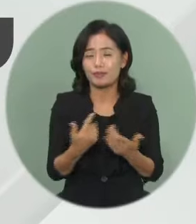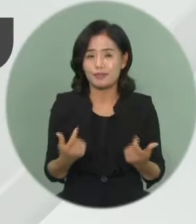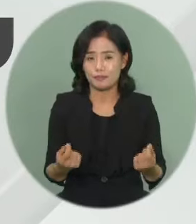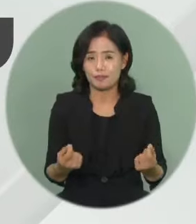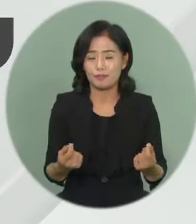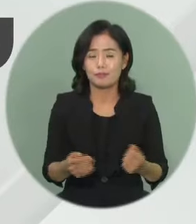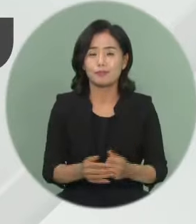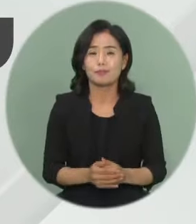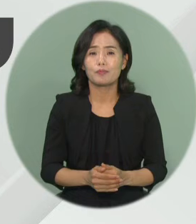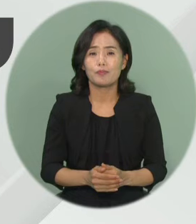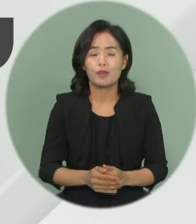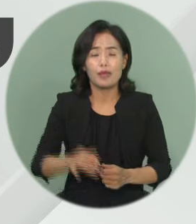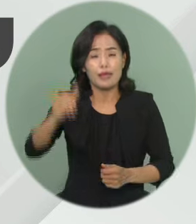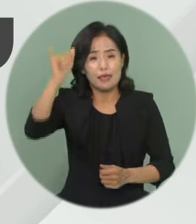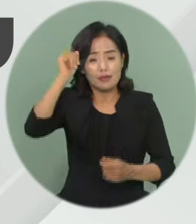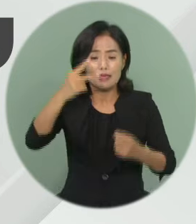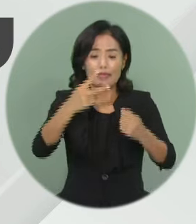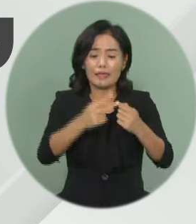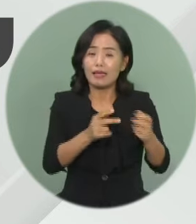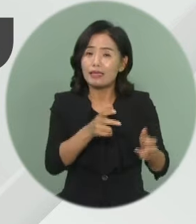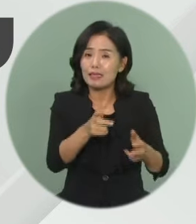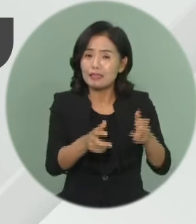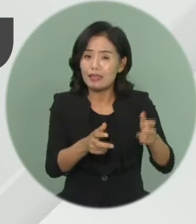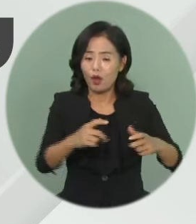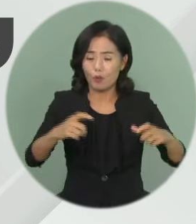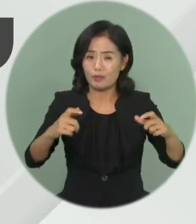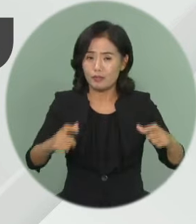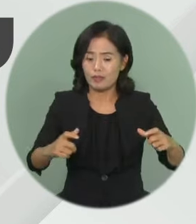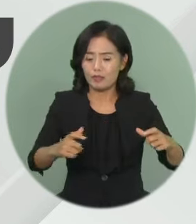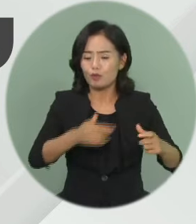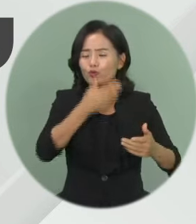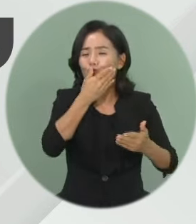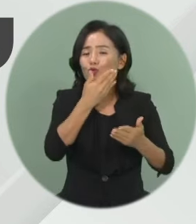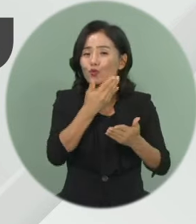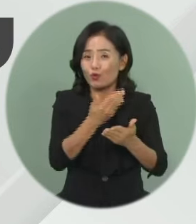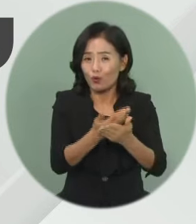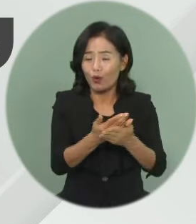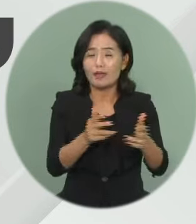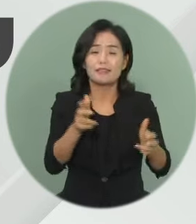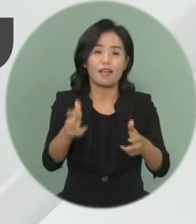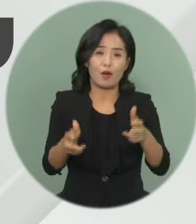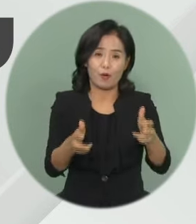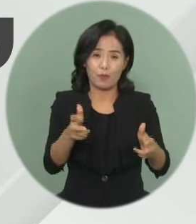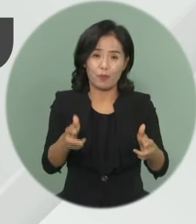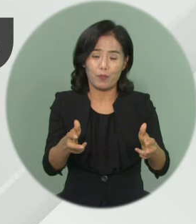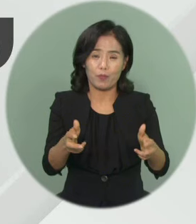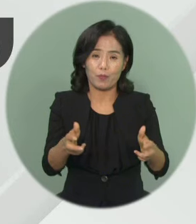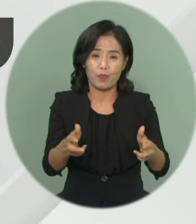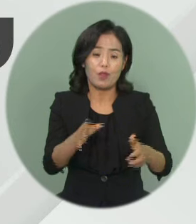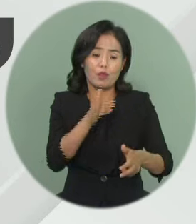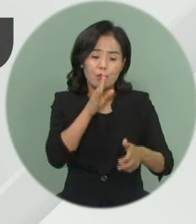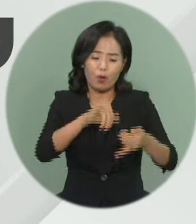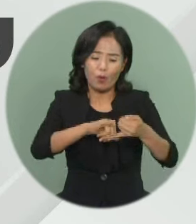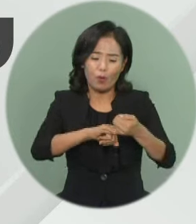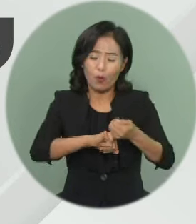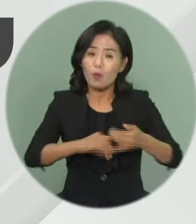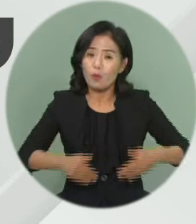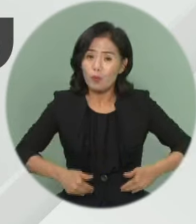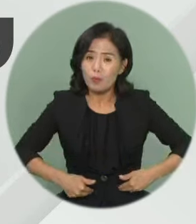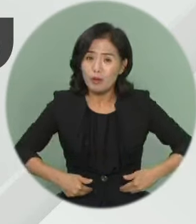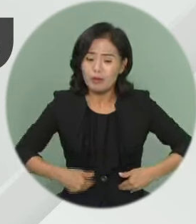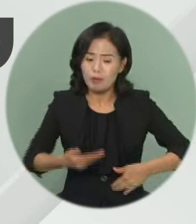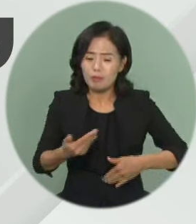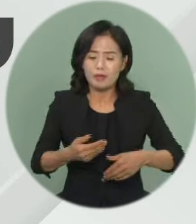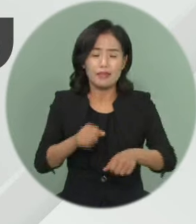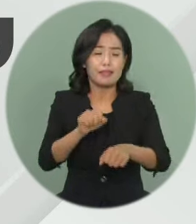특히나 이제 인공 2단계 사업은 지역의 핵심 역전 사업이었던 타 면제가이